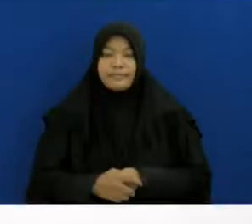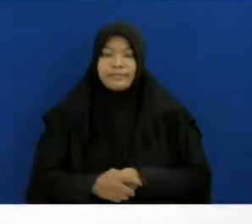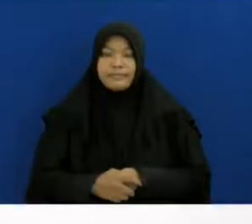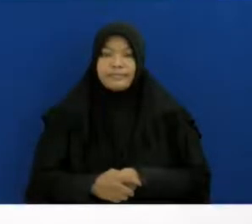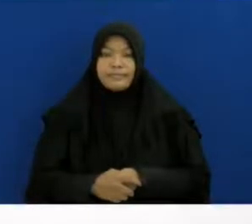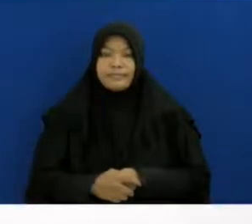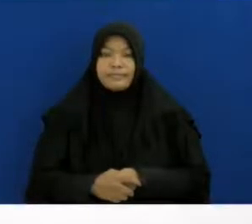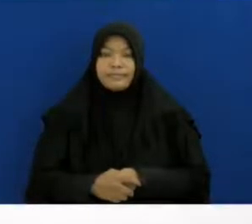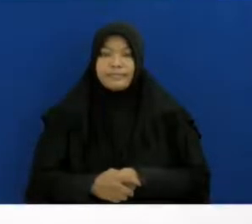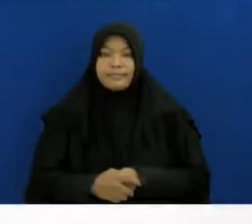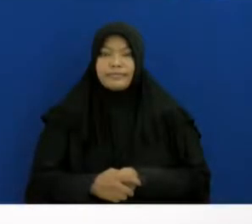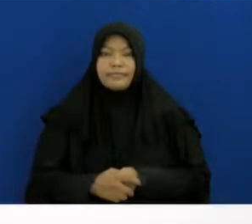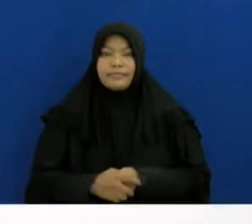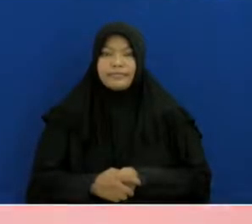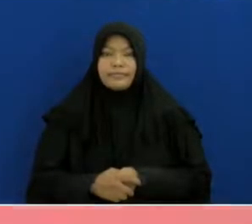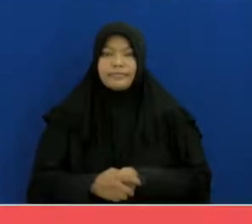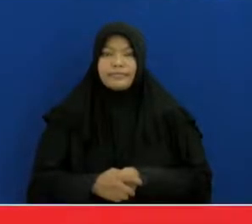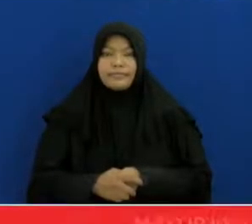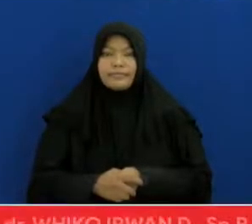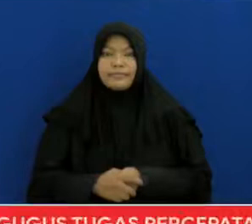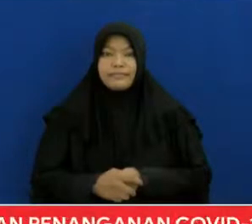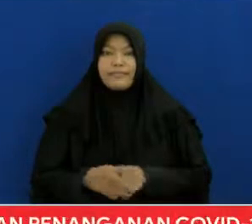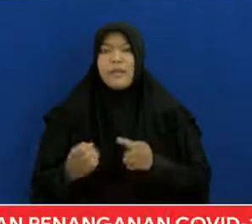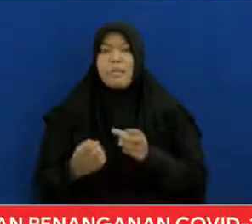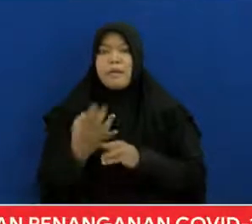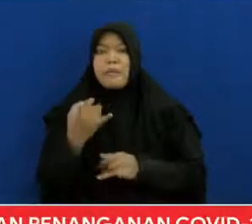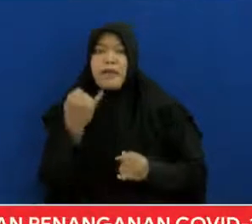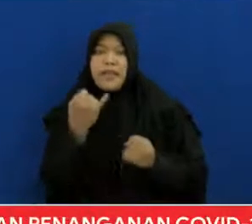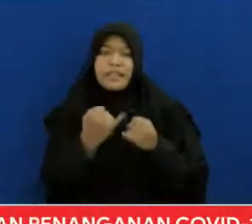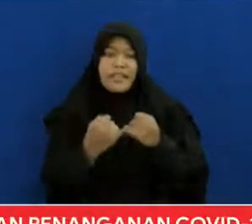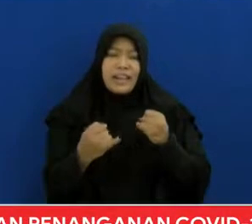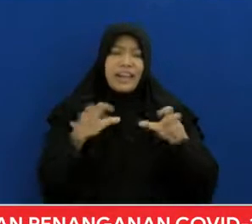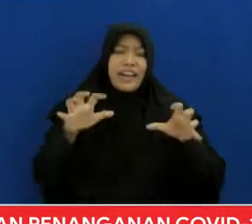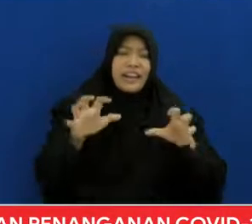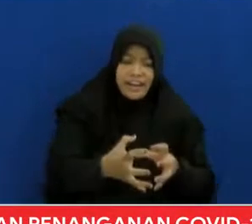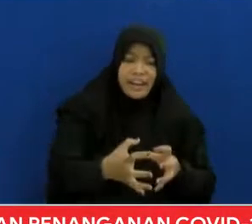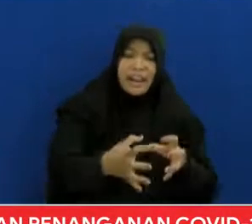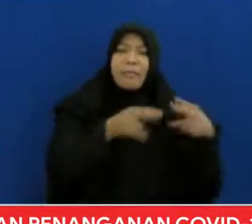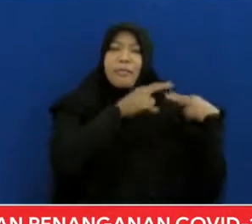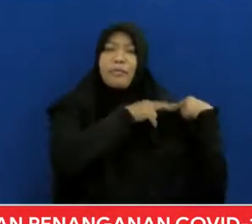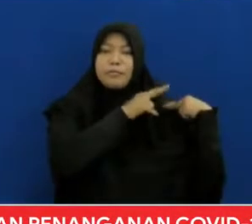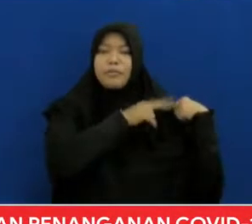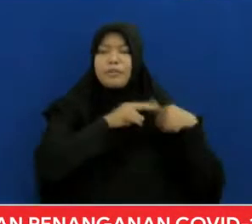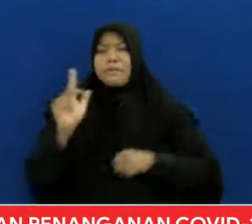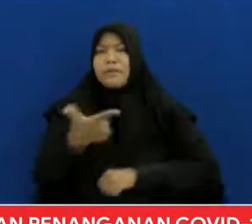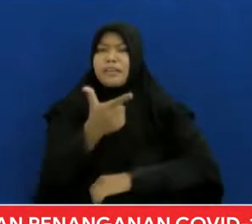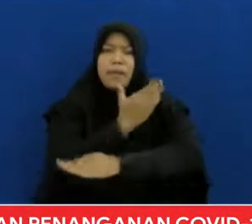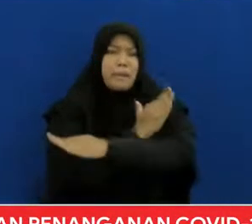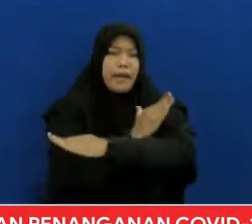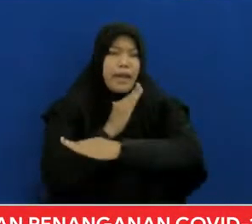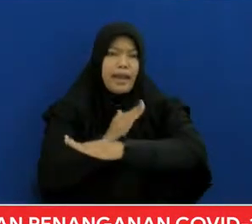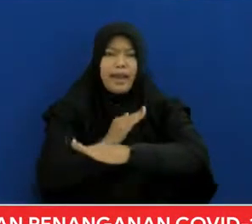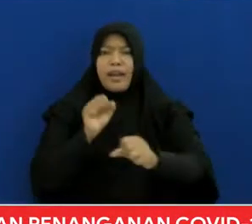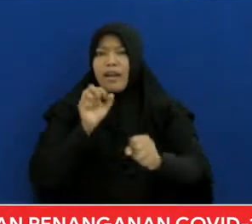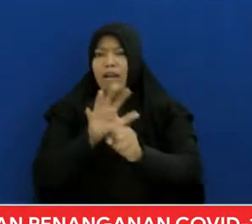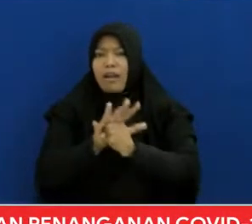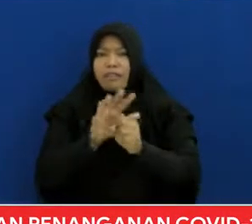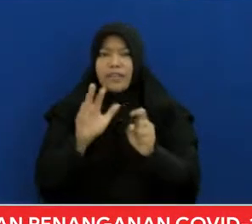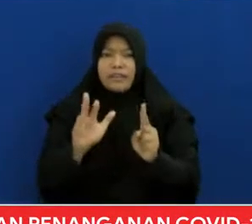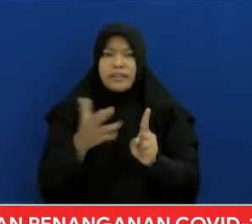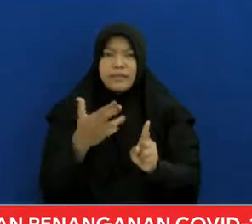Baik pemirsa, kita lanjutkan kembali perkembangan terakhir yang berhasil direkap gugus tugas percepatan penanganan